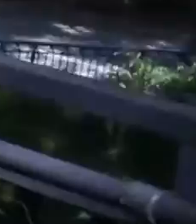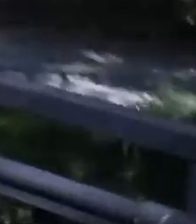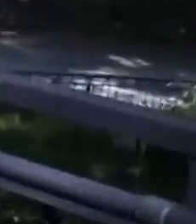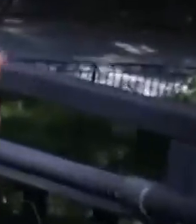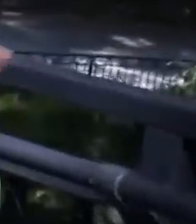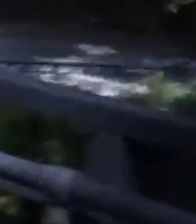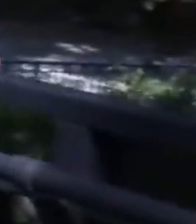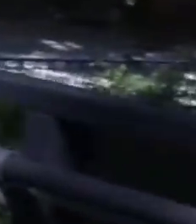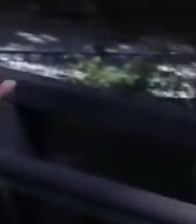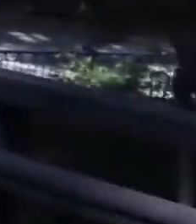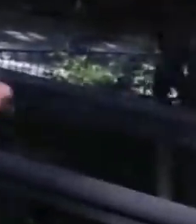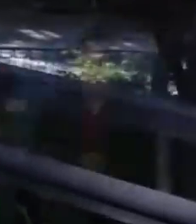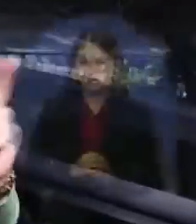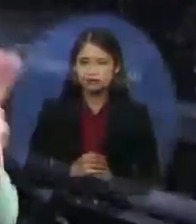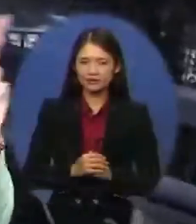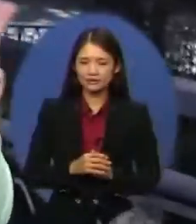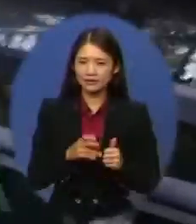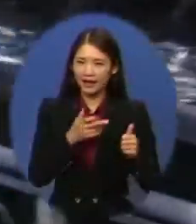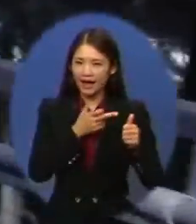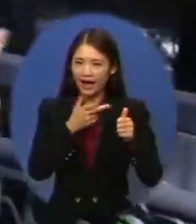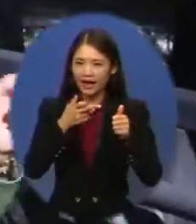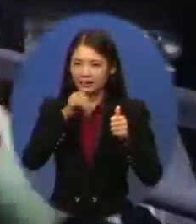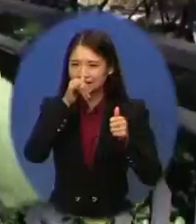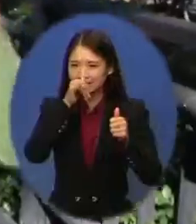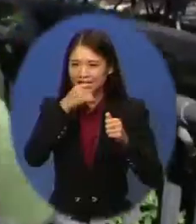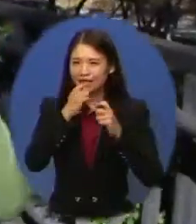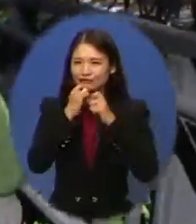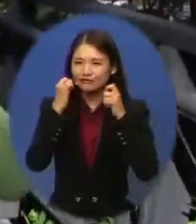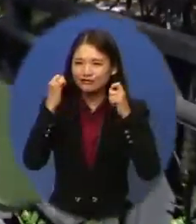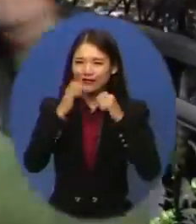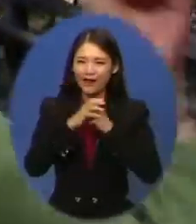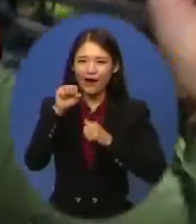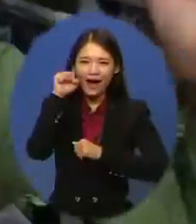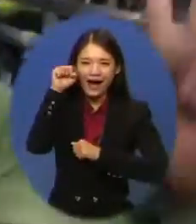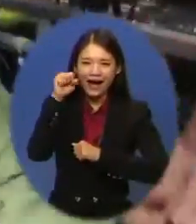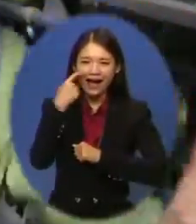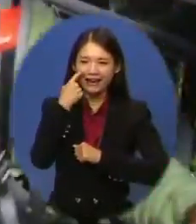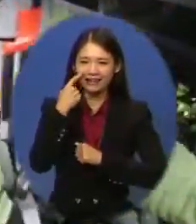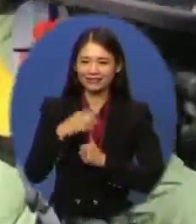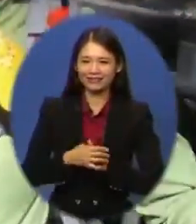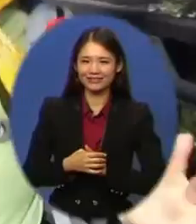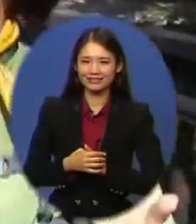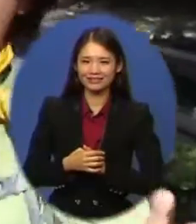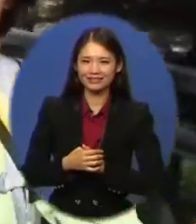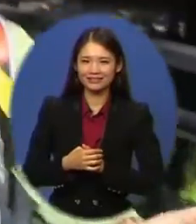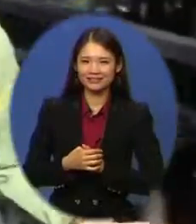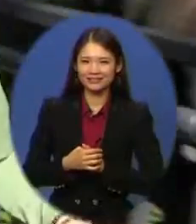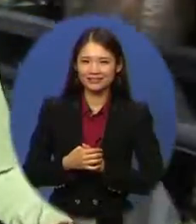선생님 앞에서 찍으니까 해, 웃어. 화이팅 한번 하고. 화이팅!